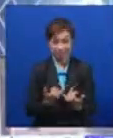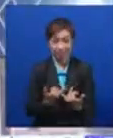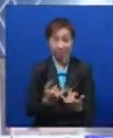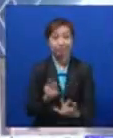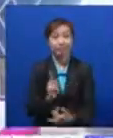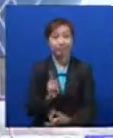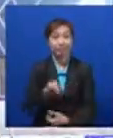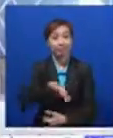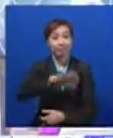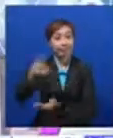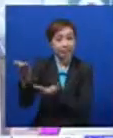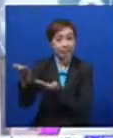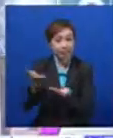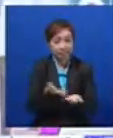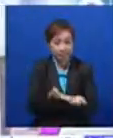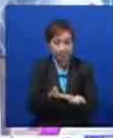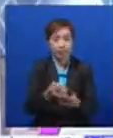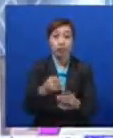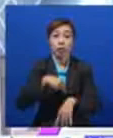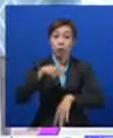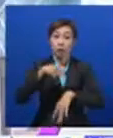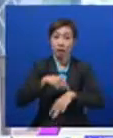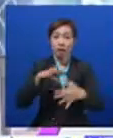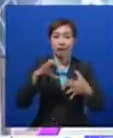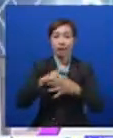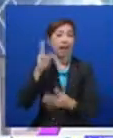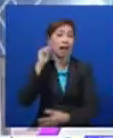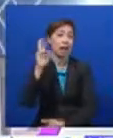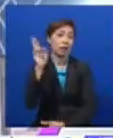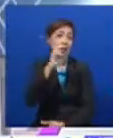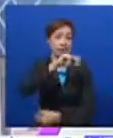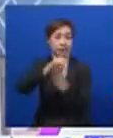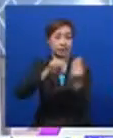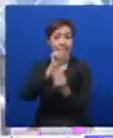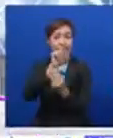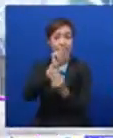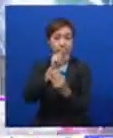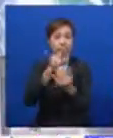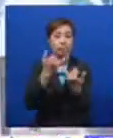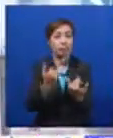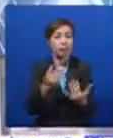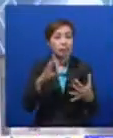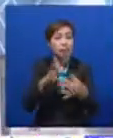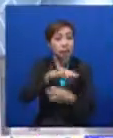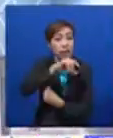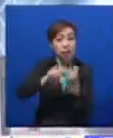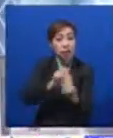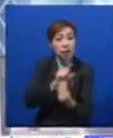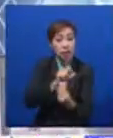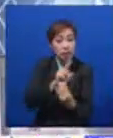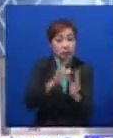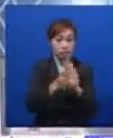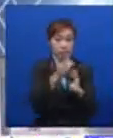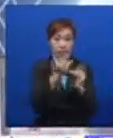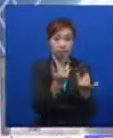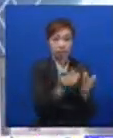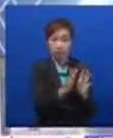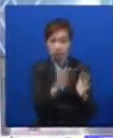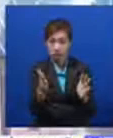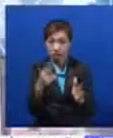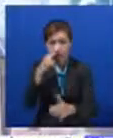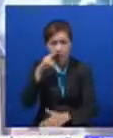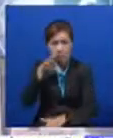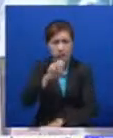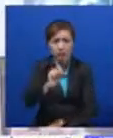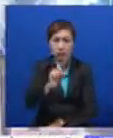สวัสดีค่ะคุณผู้ชมคะต้อนรับเข้าสู่ช่วงเวลาของข่าวเที่ยงเศรษฐกิจนะคะความเคลื่อนไหวทางด้านเศรษฐกิจในสัปดาห์นี้คงต้องจับตา